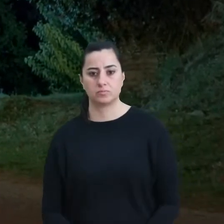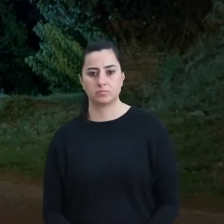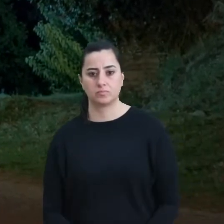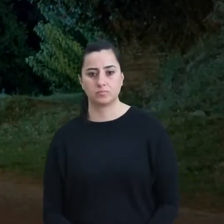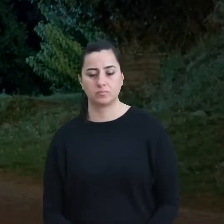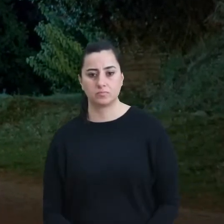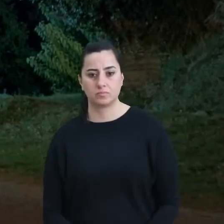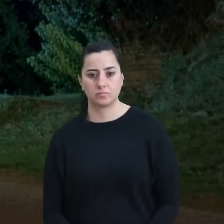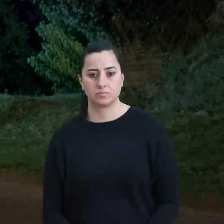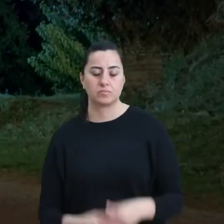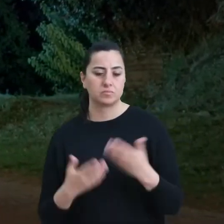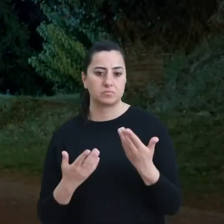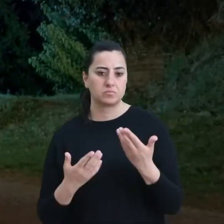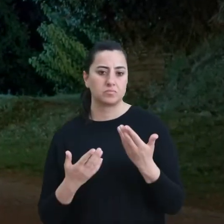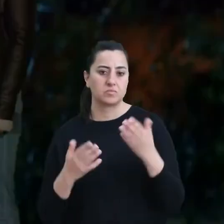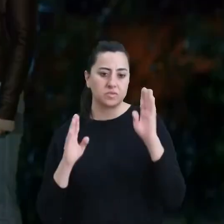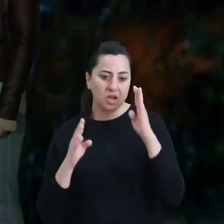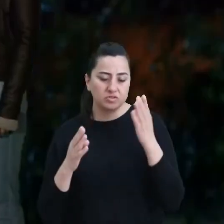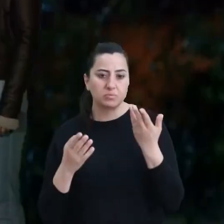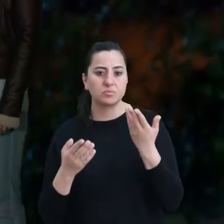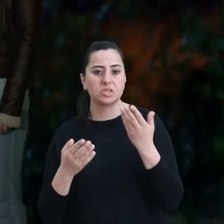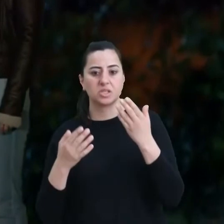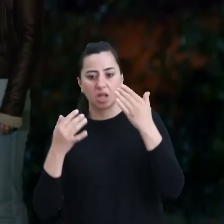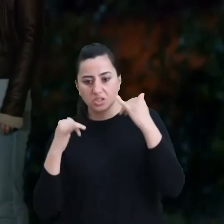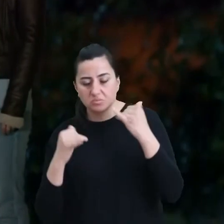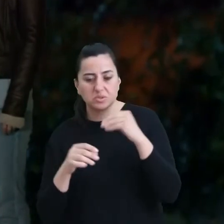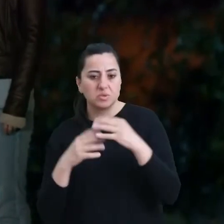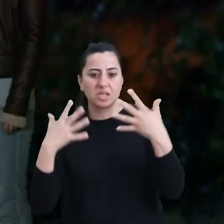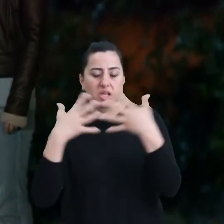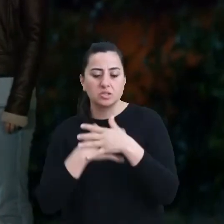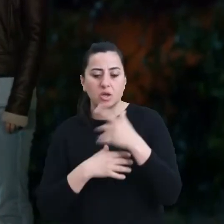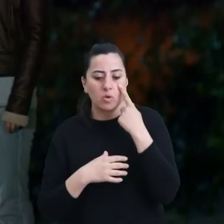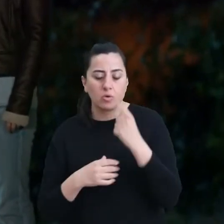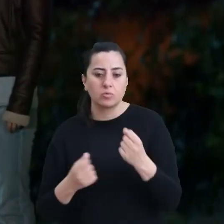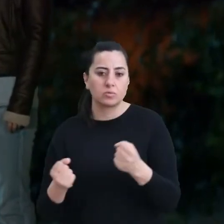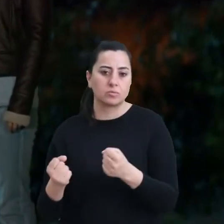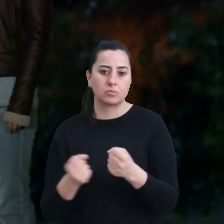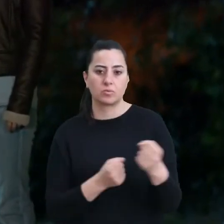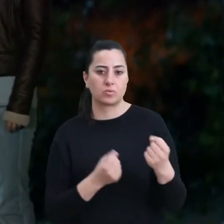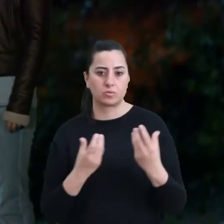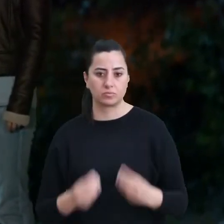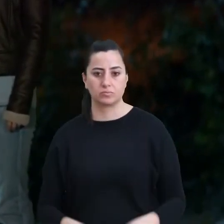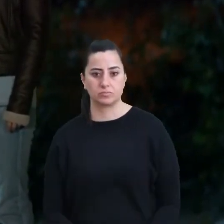Kimi tilki diyor, kimi davşan. Gecelik bir vakit.